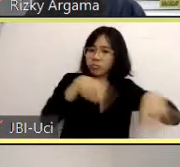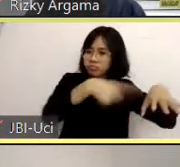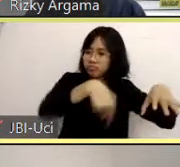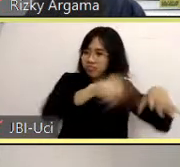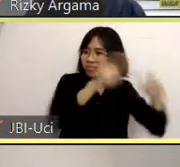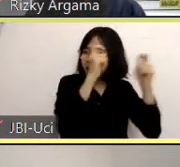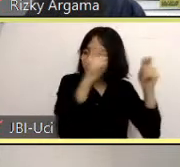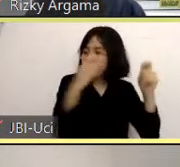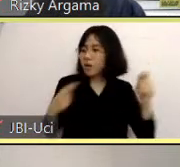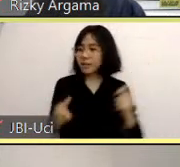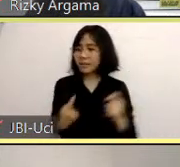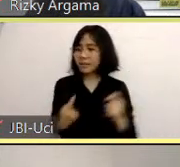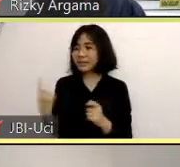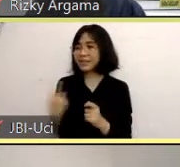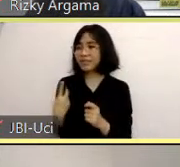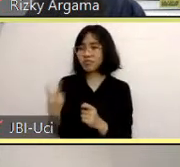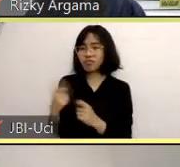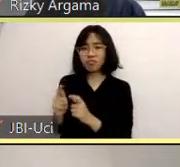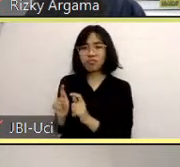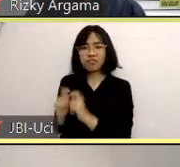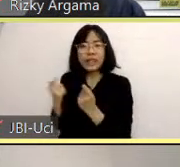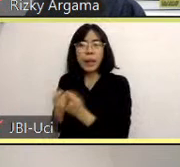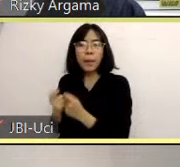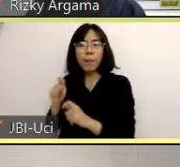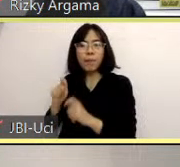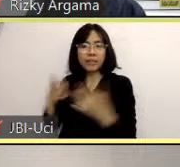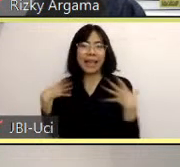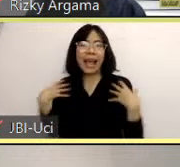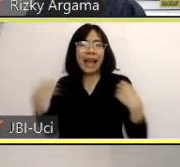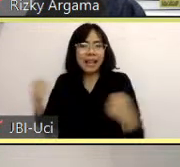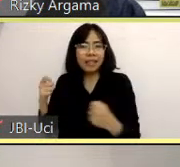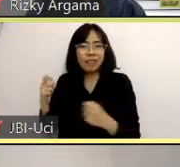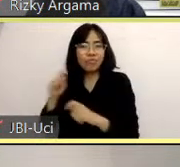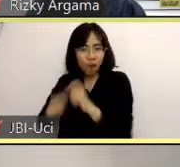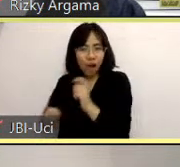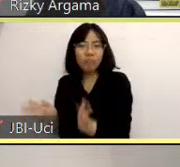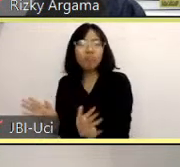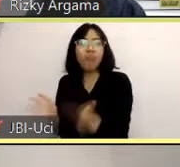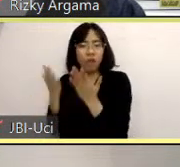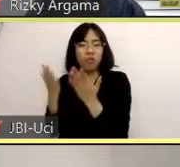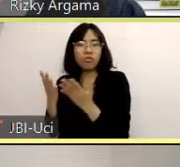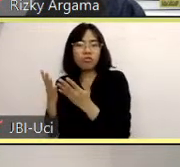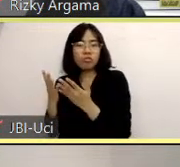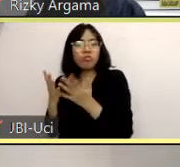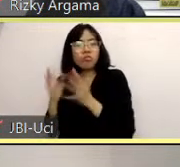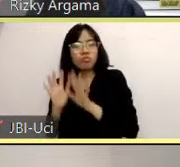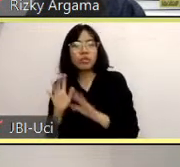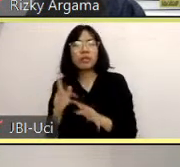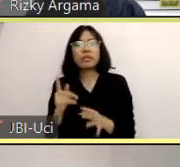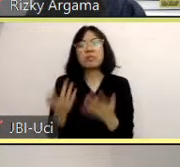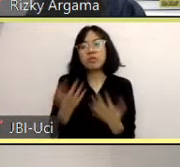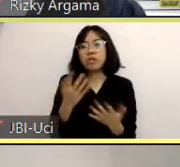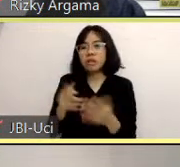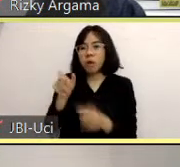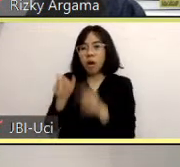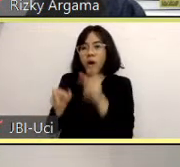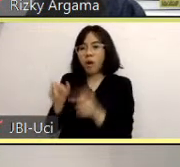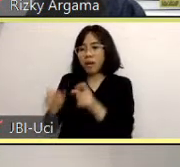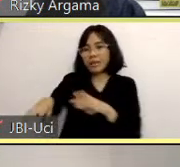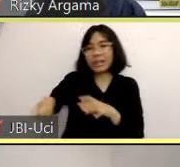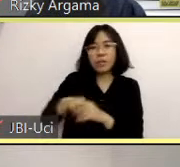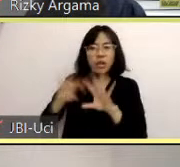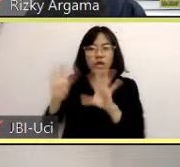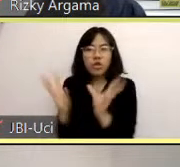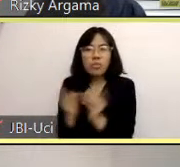sebagai medis, relawan medis. Nah, sehingga jumlah kita yang nggak sebegitu besar dapat berdampak